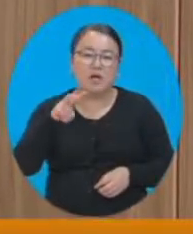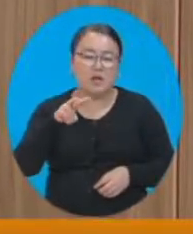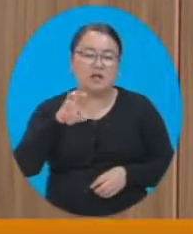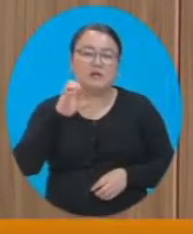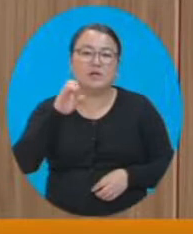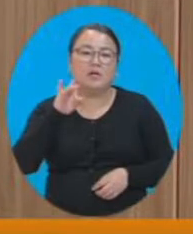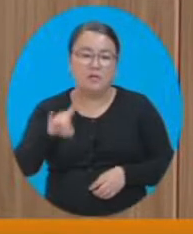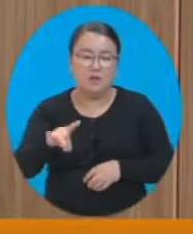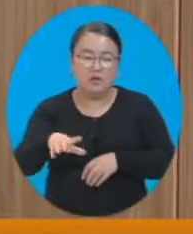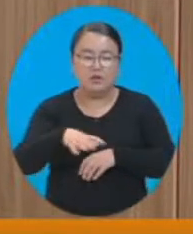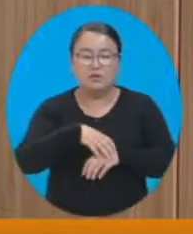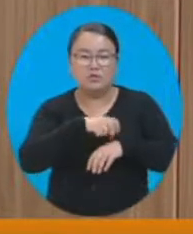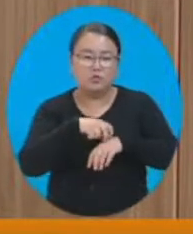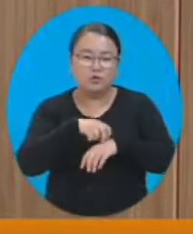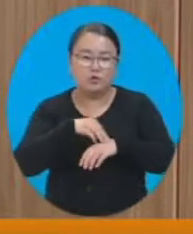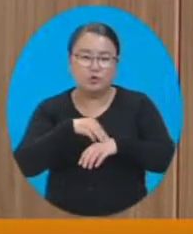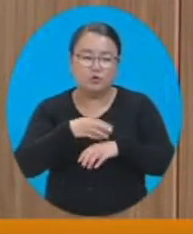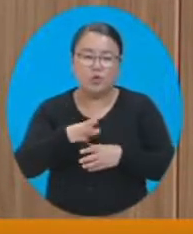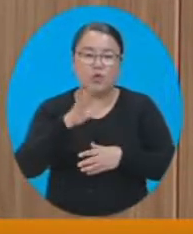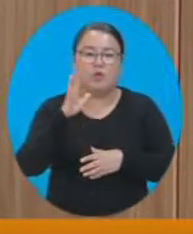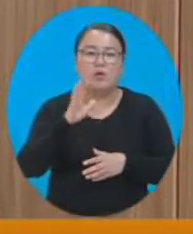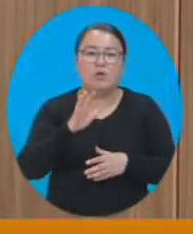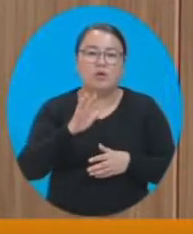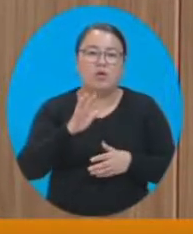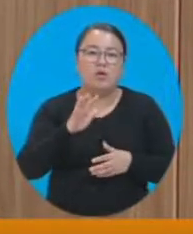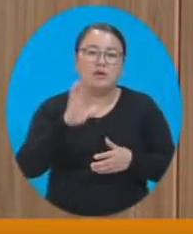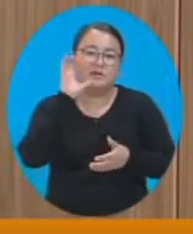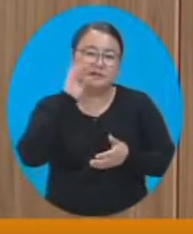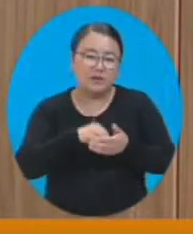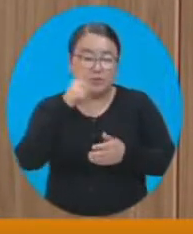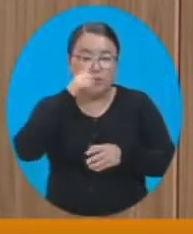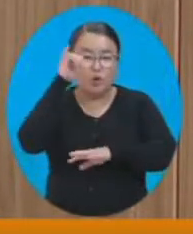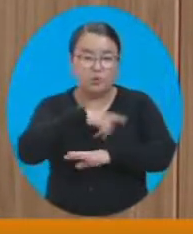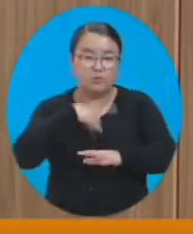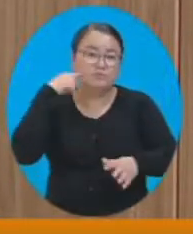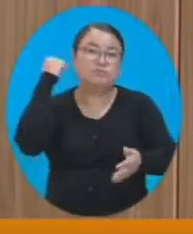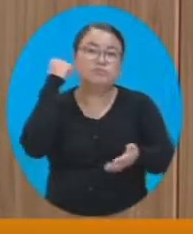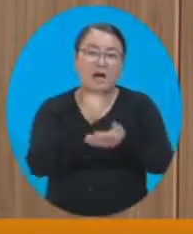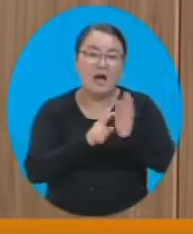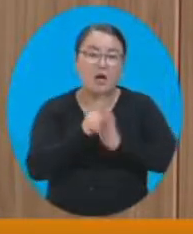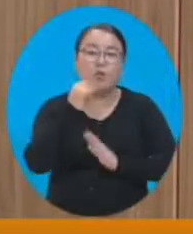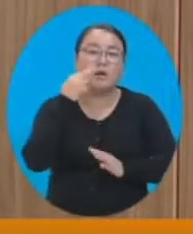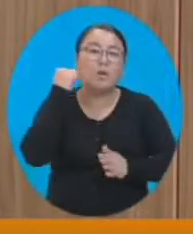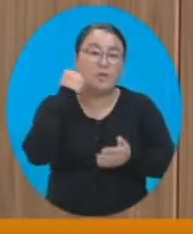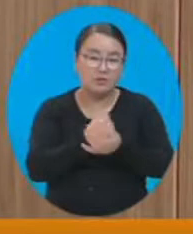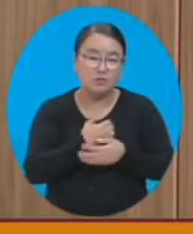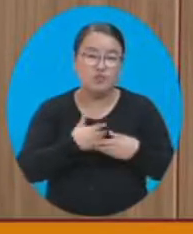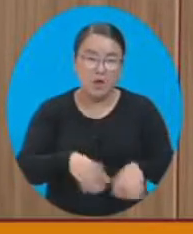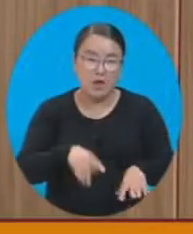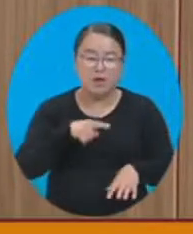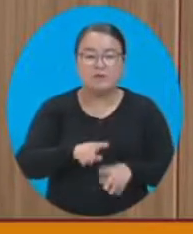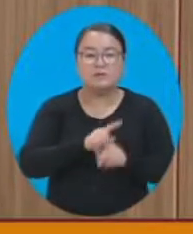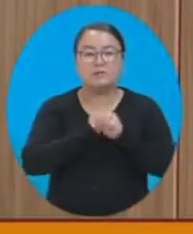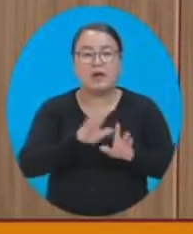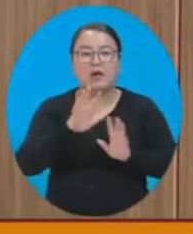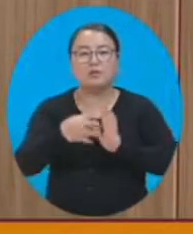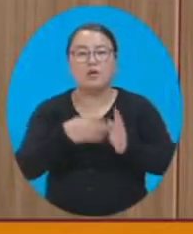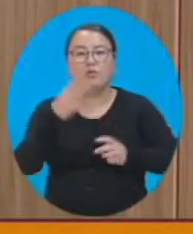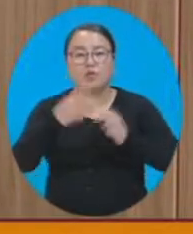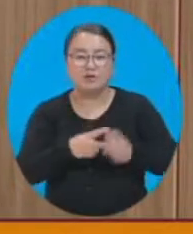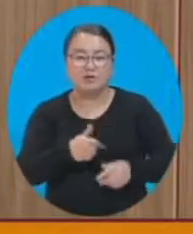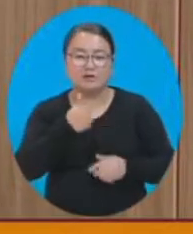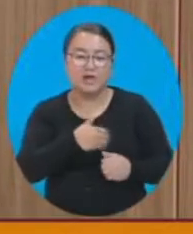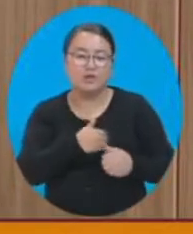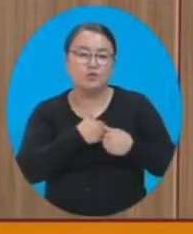текстилийн тогтвортой үйлдвэрлэлийн удирдамж гэсэн стандартыг анх удаа Монгол улсад батлуулсан. За энэнийхээ дагуу бол 18 үйлдвэр